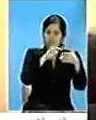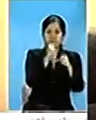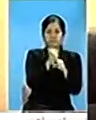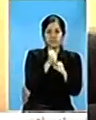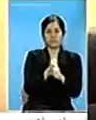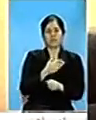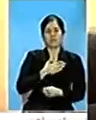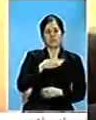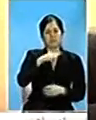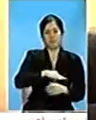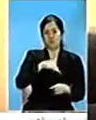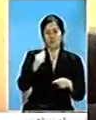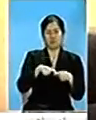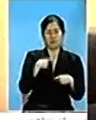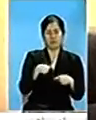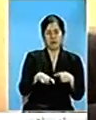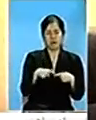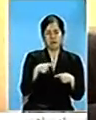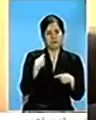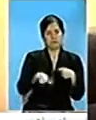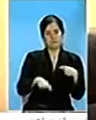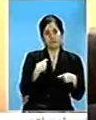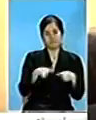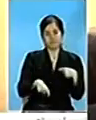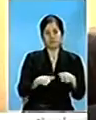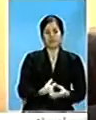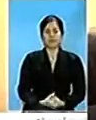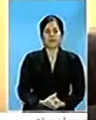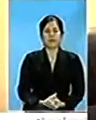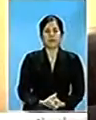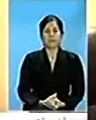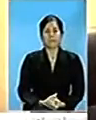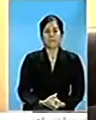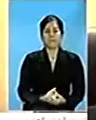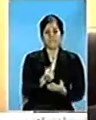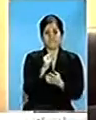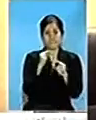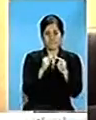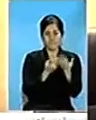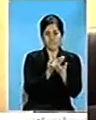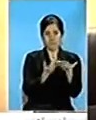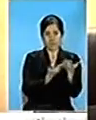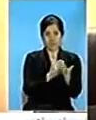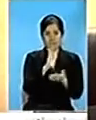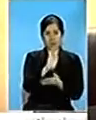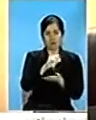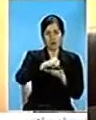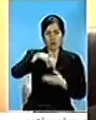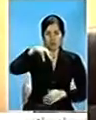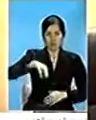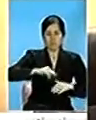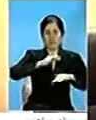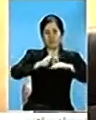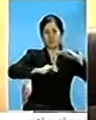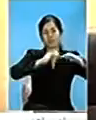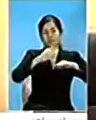ที่จะสำเร็จผลในทุกๆยุทธศาสตร์ได้ในการพิจารณาของสภาพัฒนาการเมืองเ